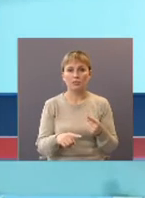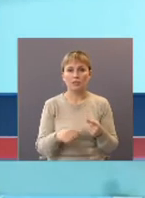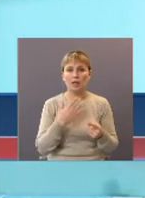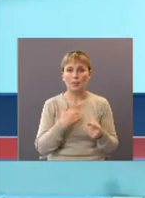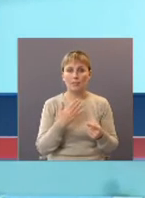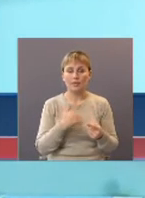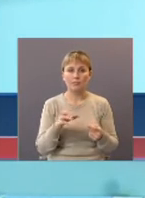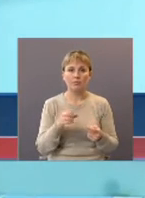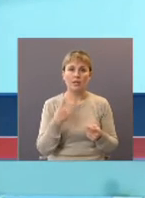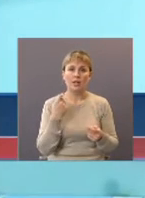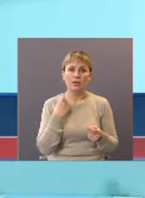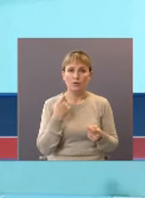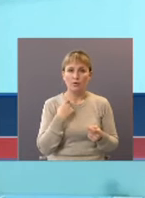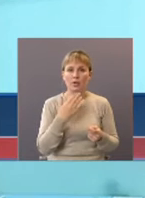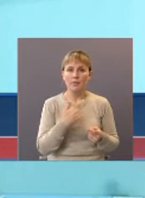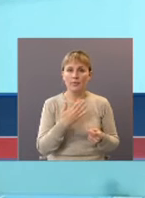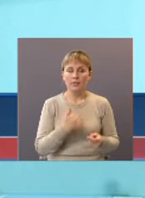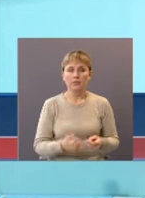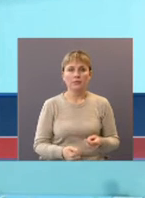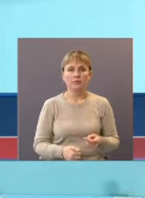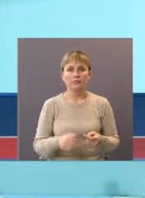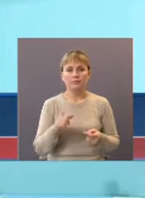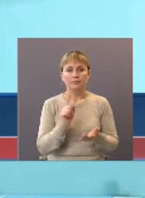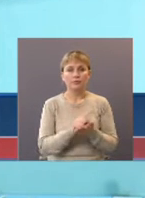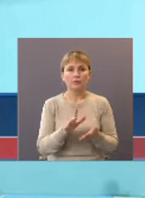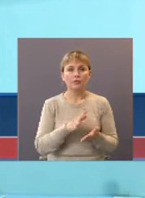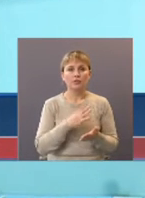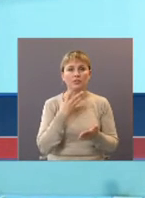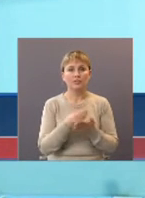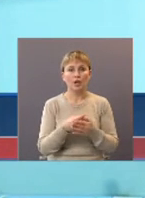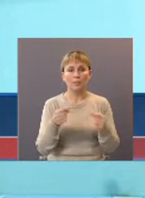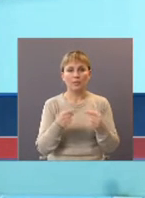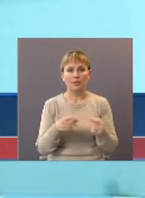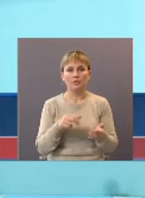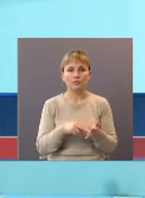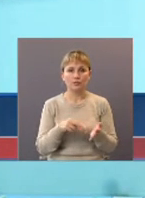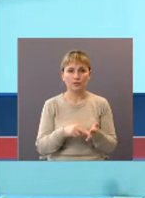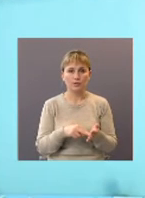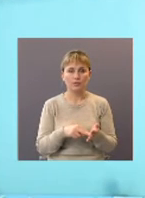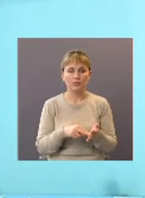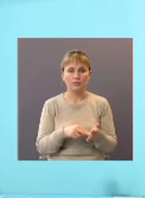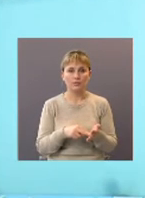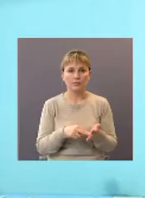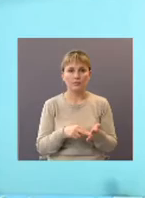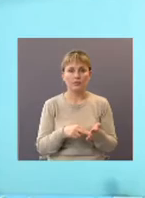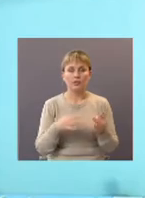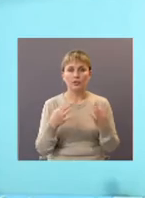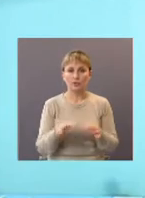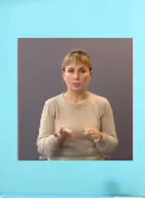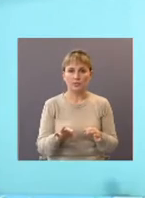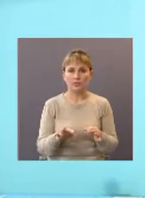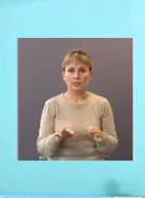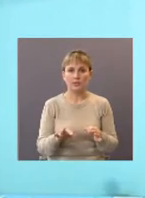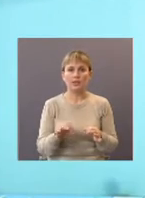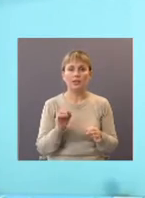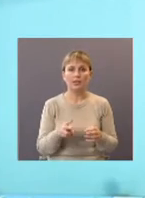напитками, безалкогольными напитками. Она должна быть иметь свою определенную ценность, определенную